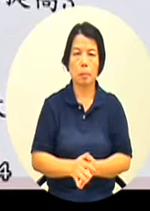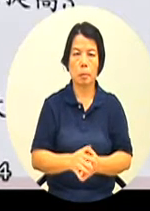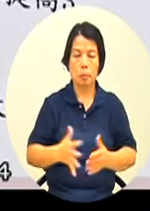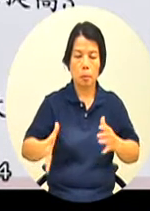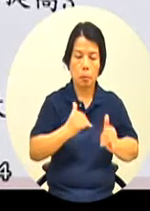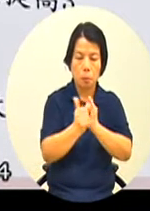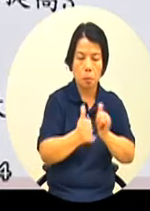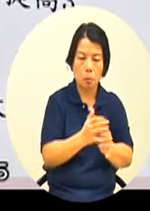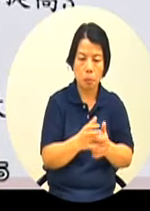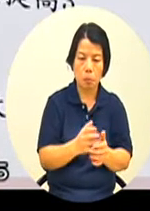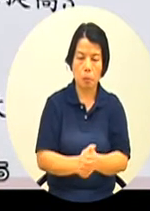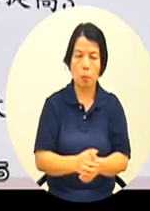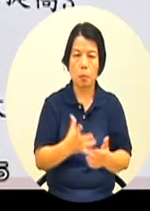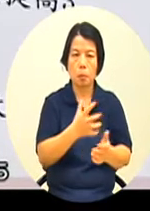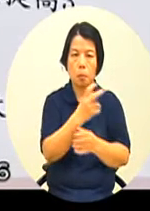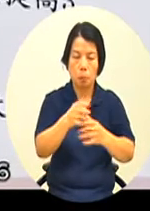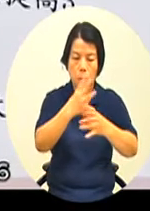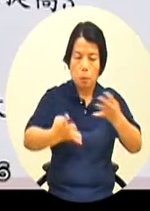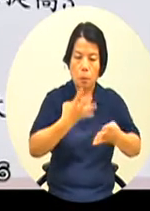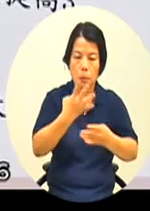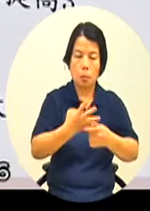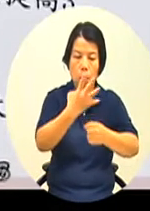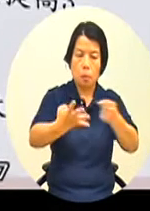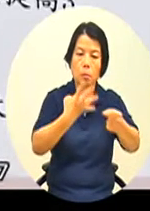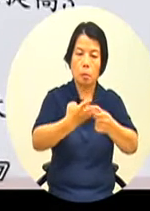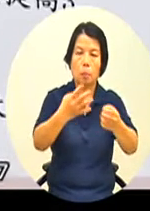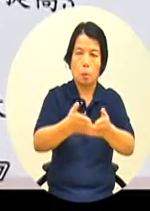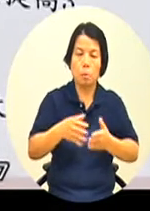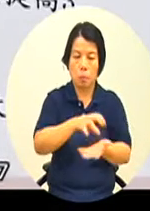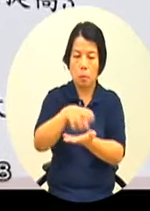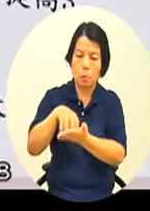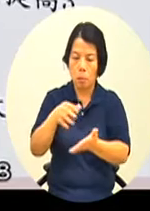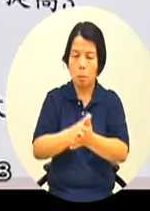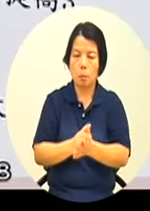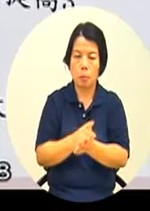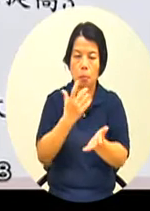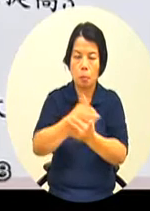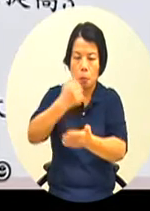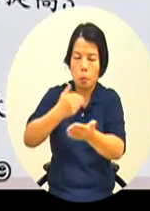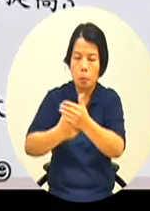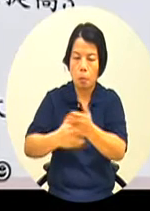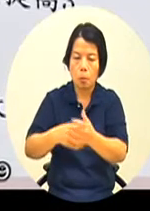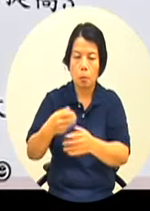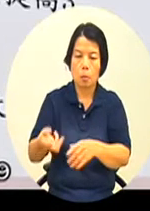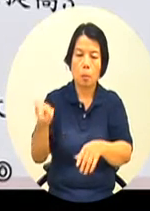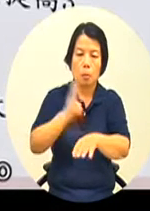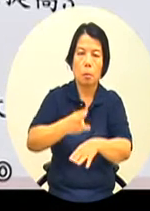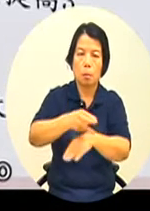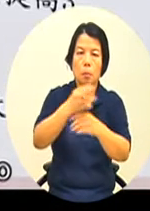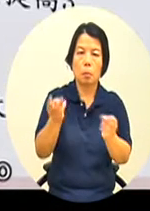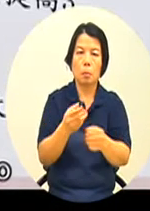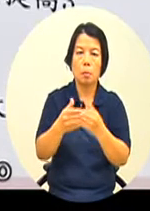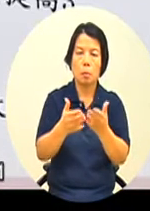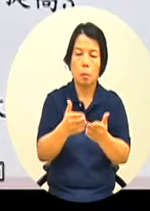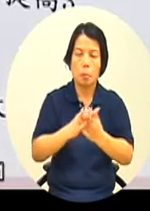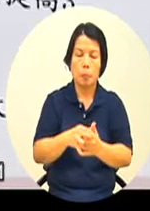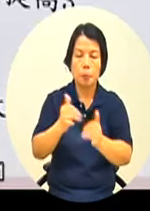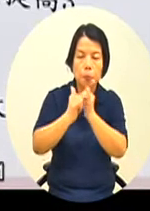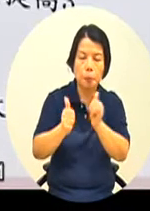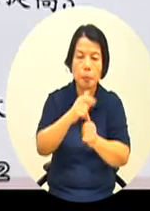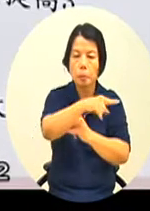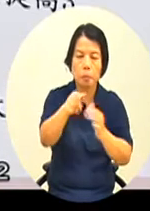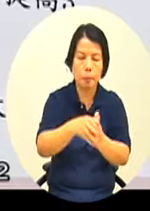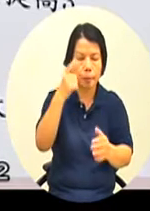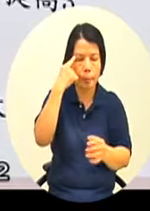报案件，四年来办理的时效缩短了三倍，民众满意度也提高了三倍。104年